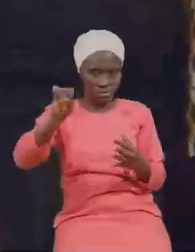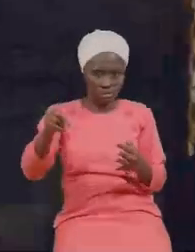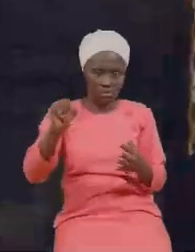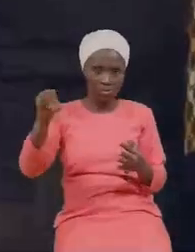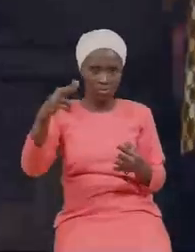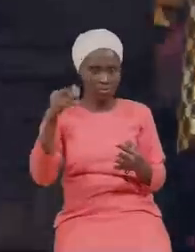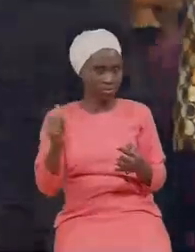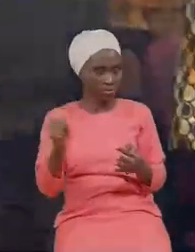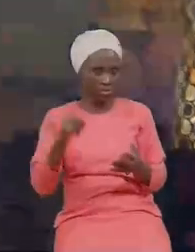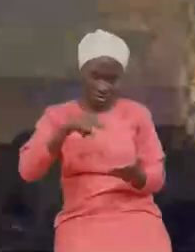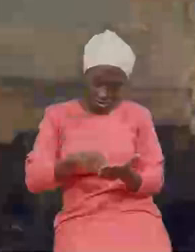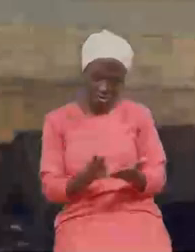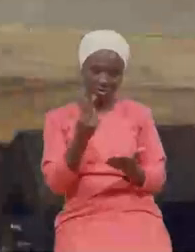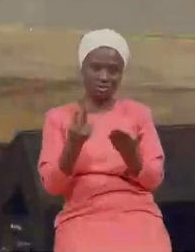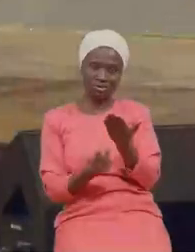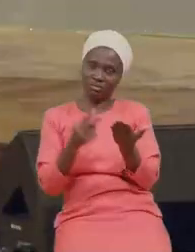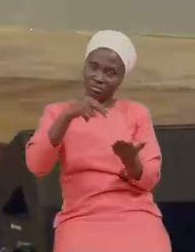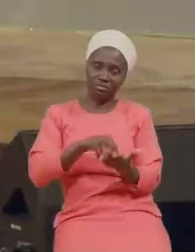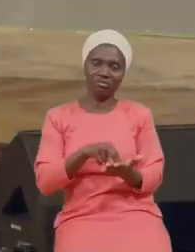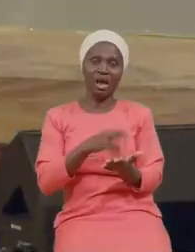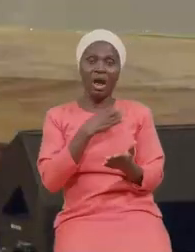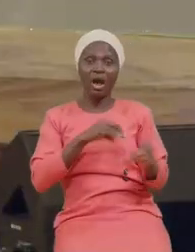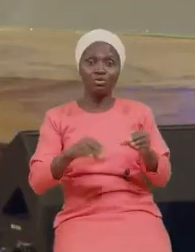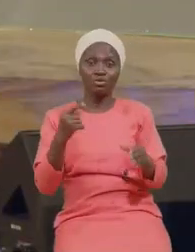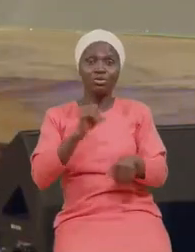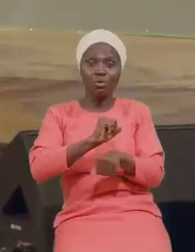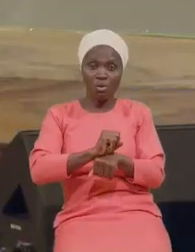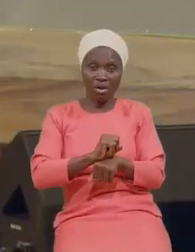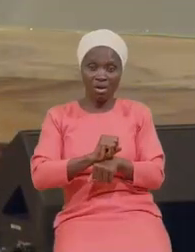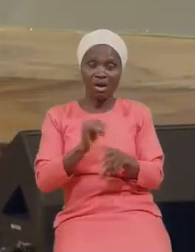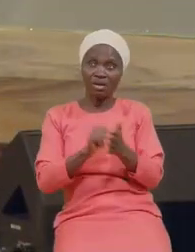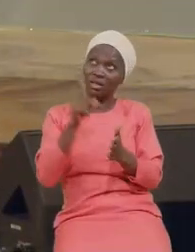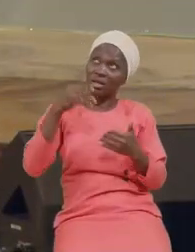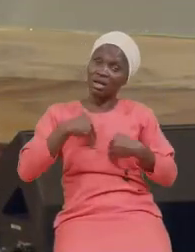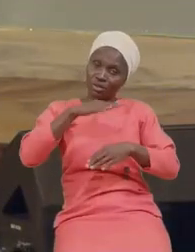toi et fait le petit